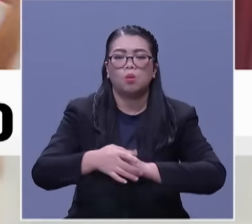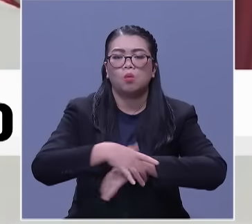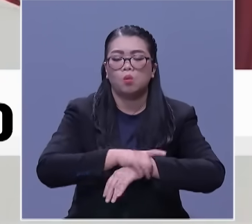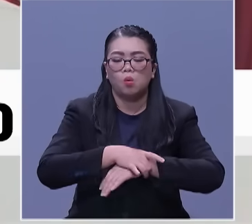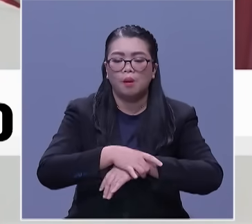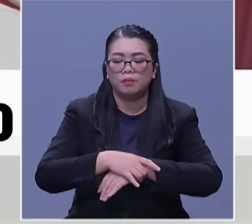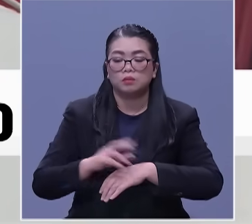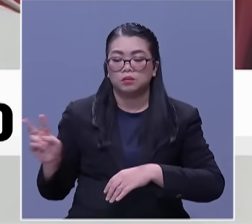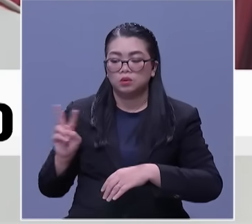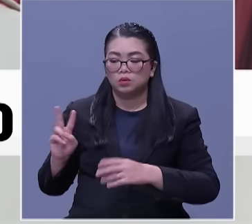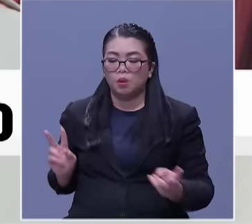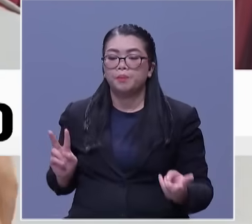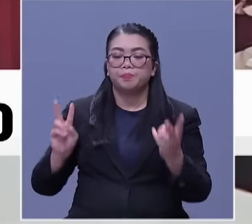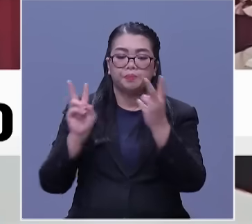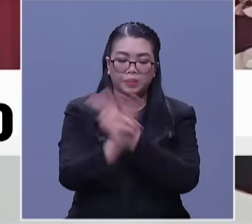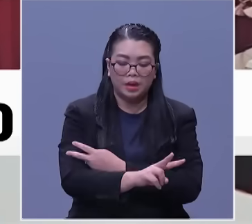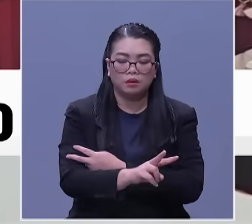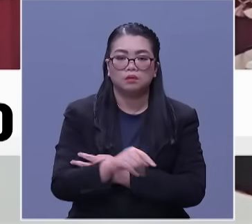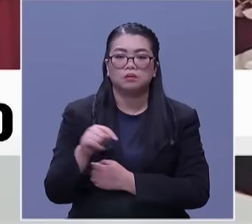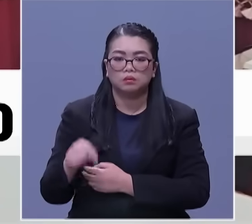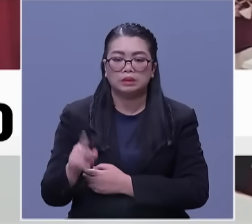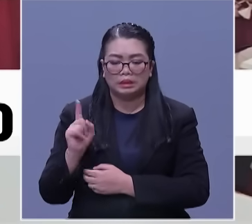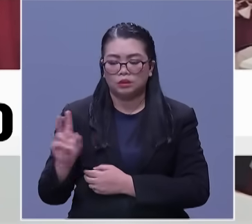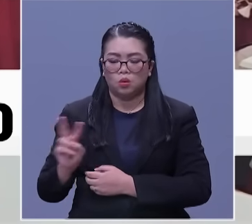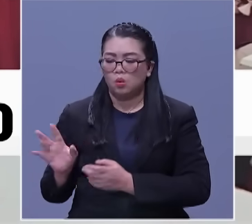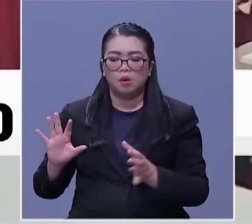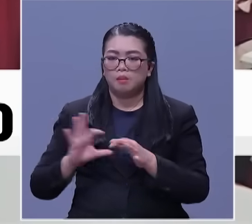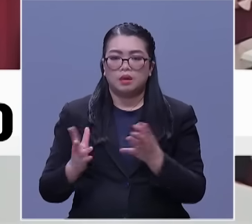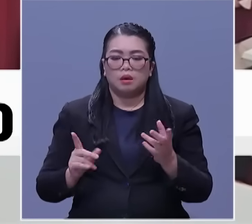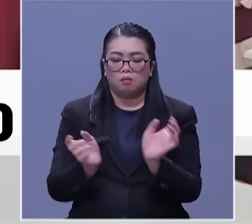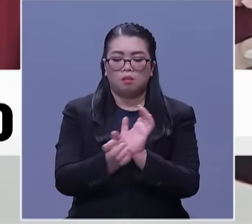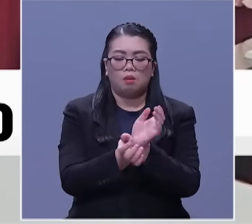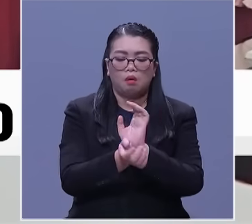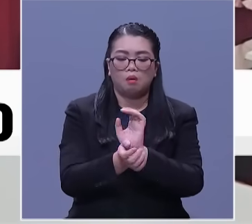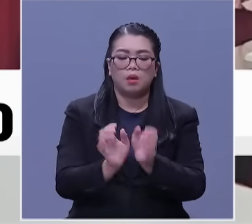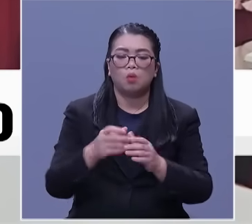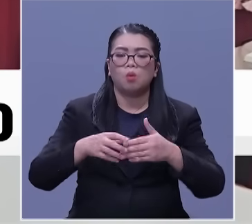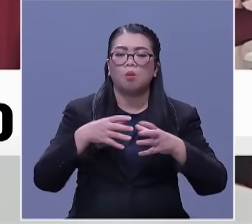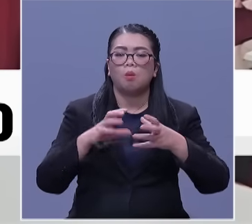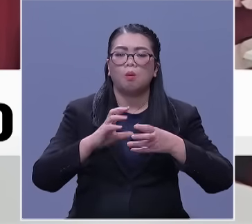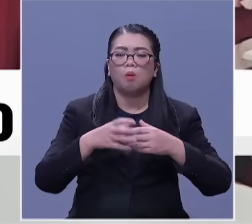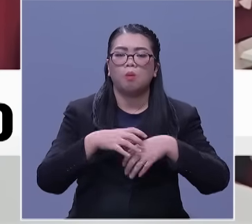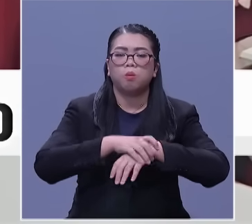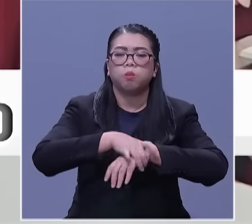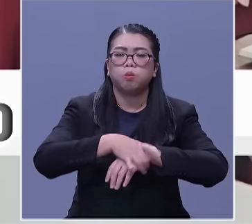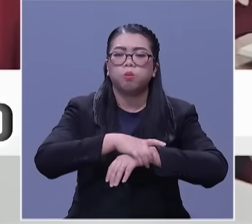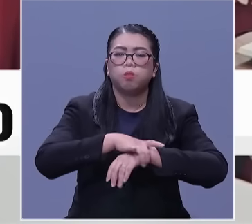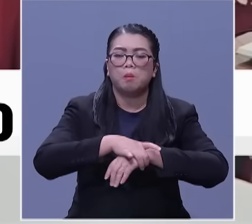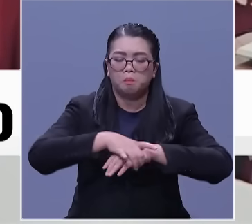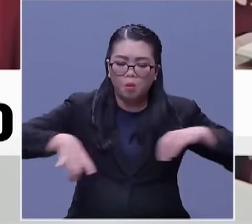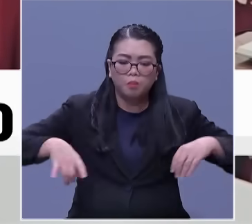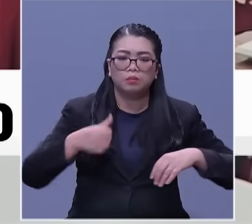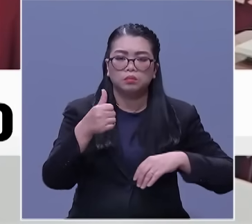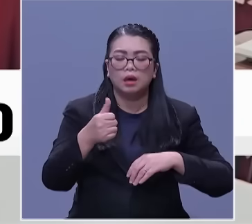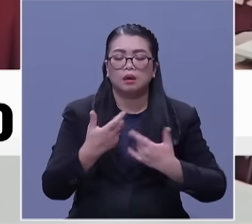จะมารับช่วงต่อคือบอกว่ามันมีเหตุการนี้เกิดขึ้นไม่ได้เกี่ยวกับทั้ง 2คนนี้เลยแล้วก็ตั้งข้อสังเกตว่าทำไมถึงเพ